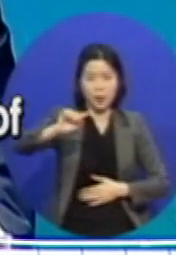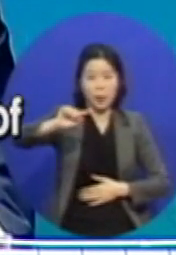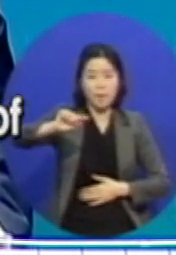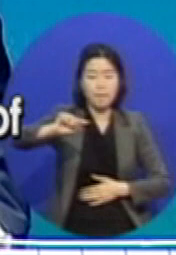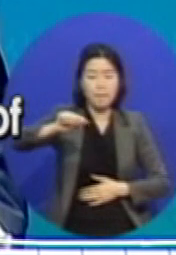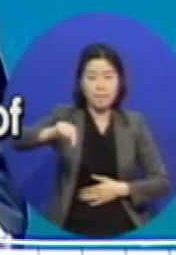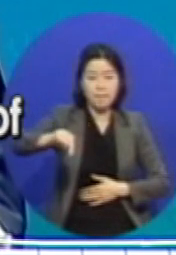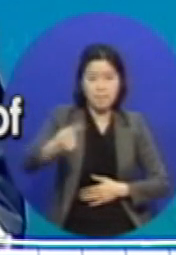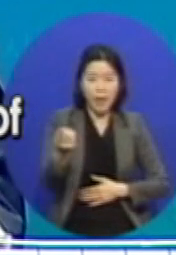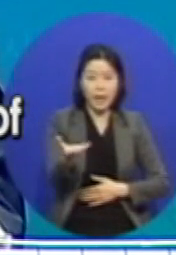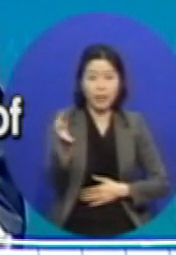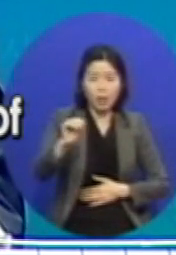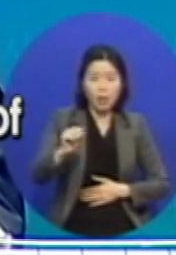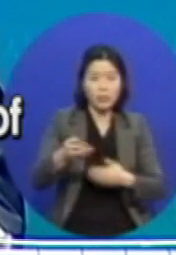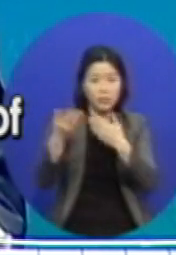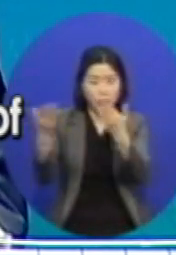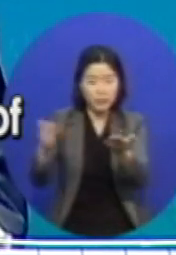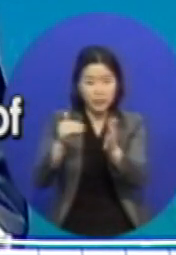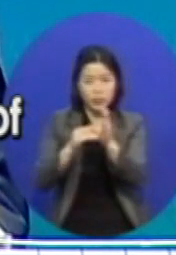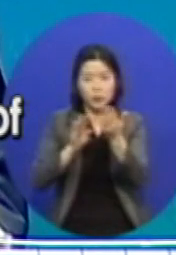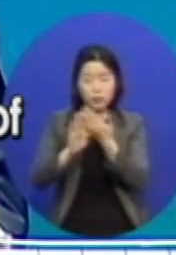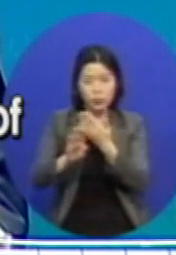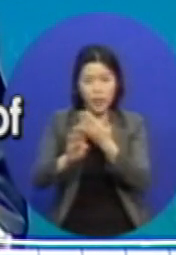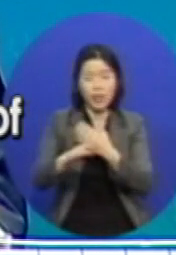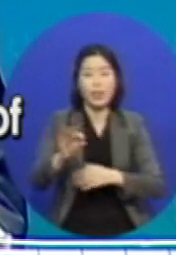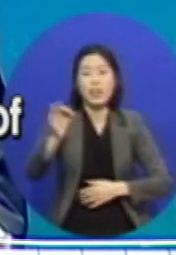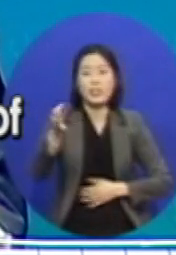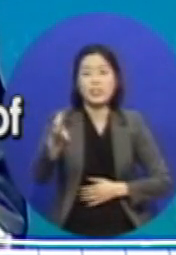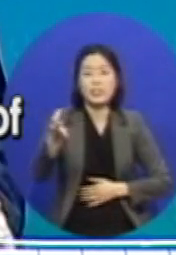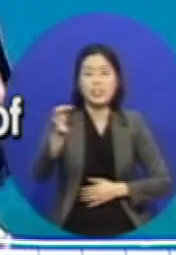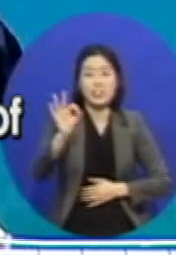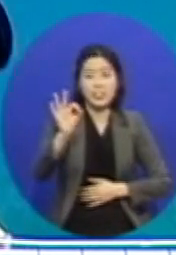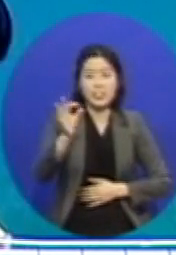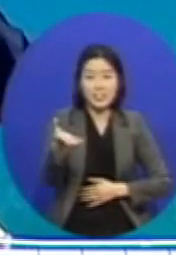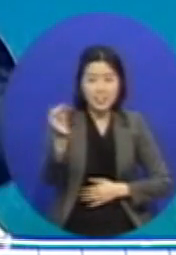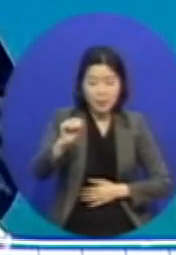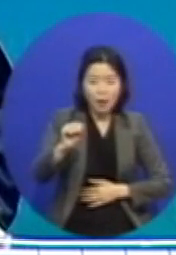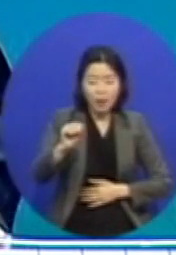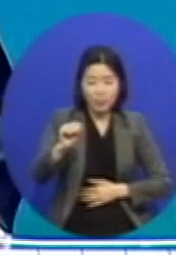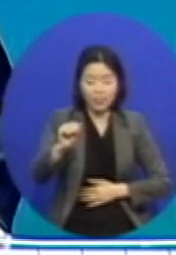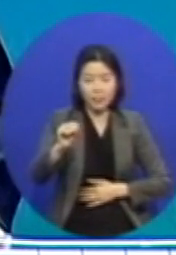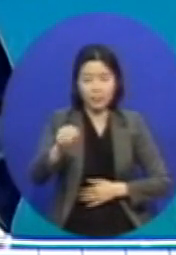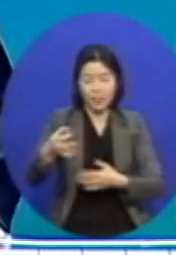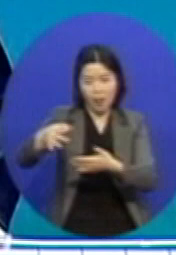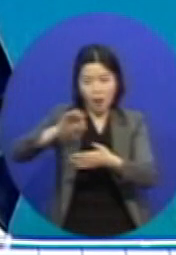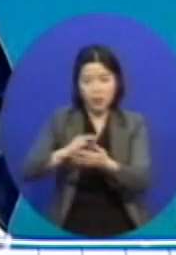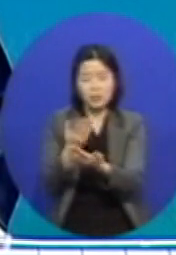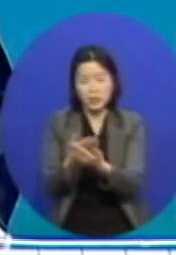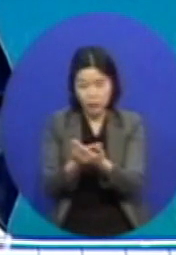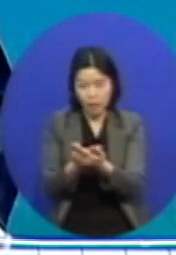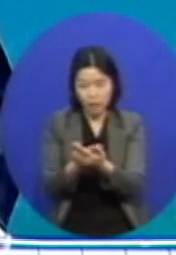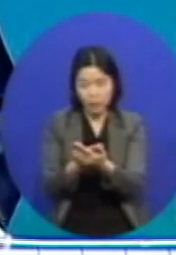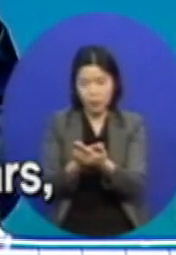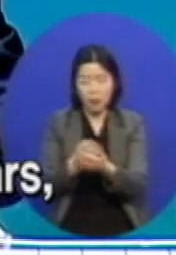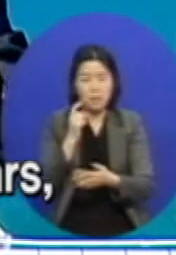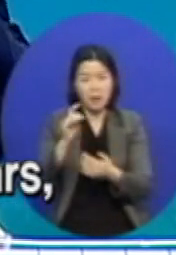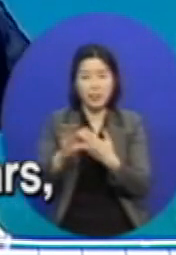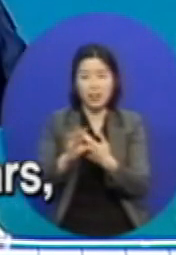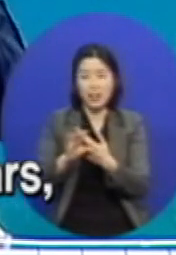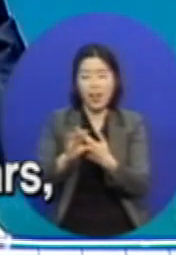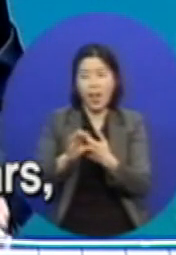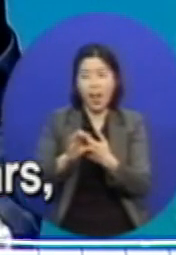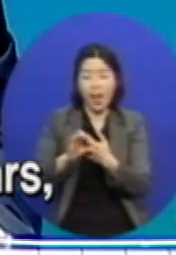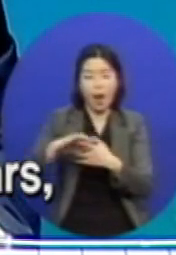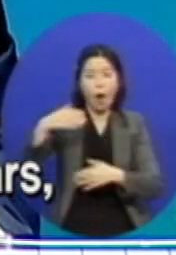그리고 시 복만 교회 원금 하세요 그러면 안 않으면 강도 줘 않았는가 제가 100억